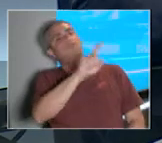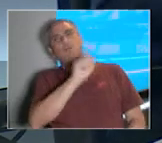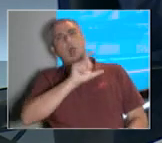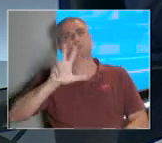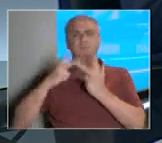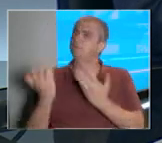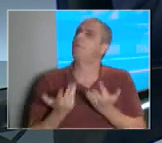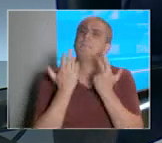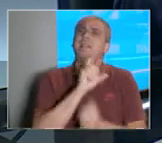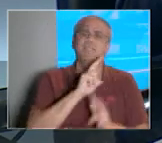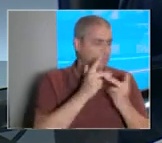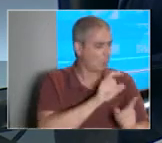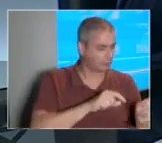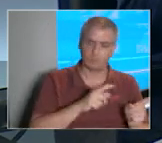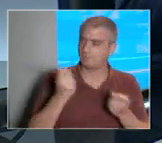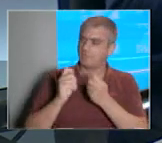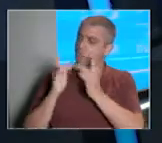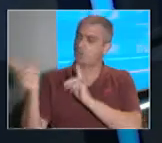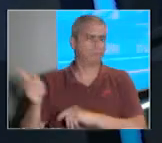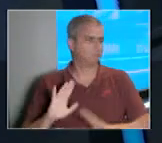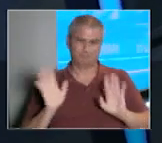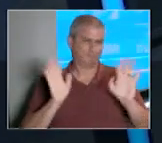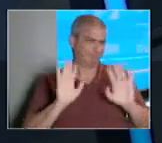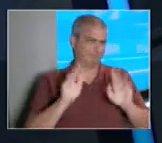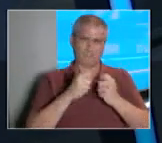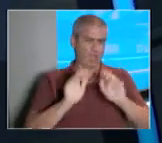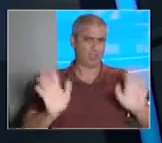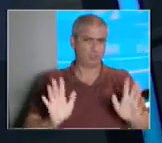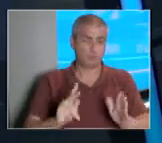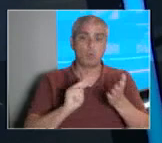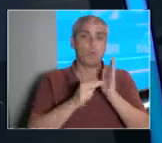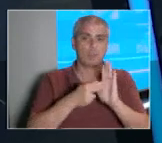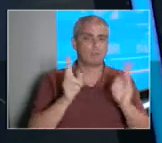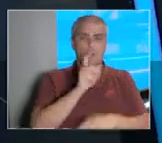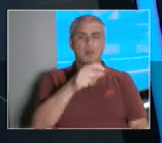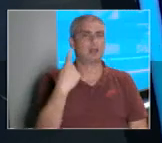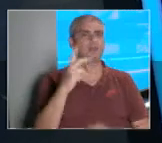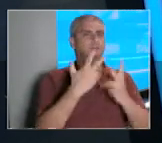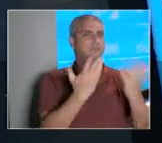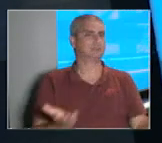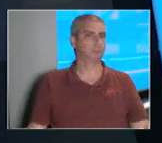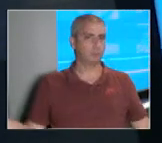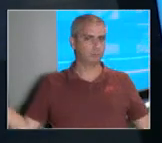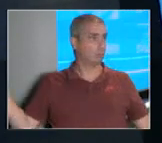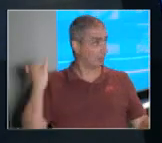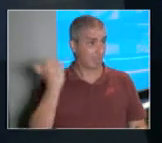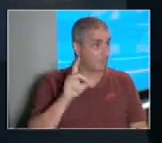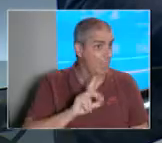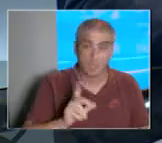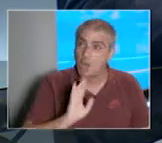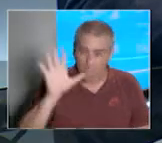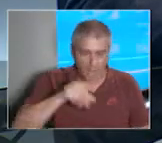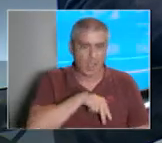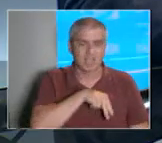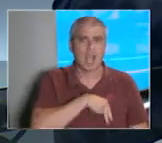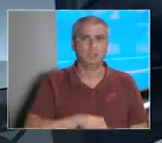להאשים את הציבור. מתי הציבור אשם? מתי הגופים אם הוא לא אשמים? לא קשור. תדע, דבר, פוליטיקאים לא יכולים להאשים את הציבור. הם תמיד אשמים? לא, הם צריכים